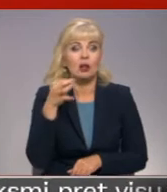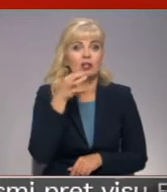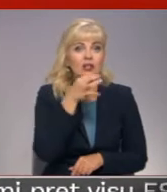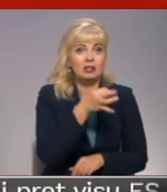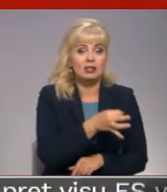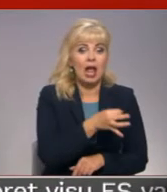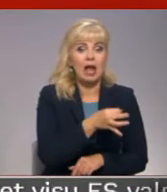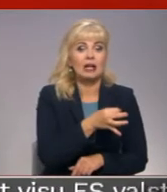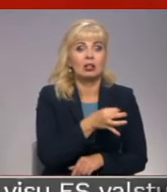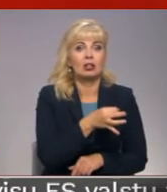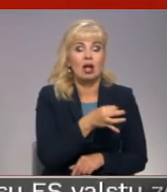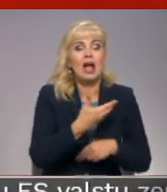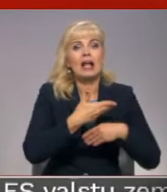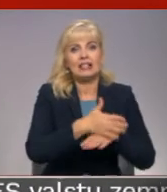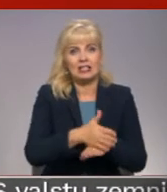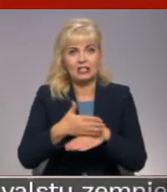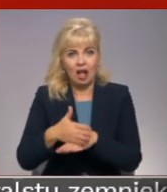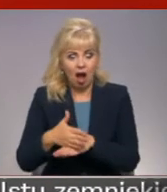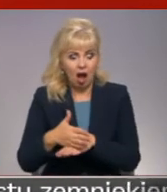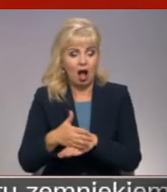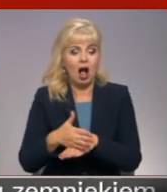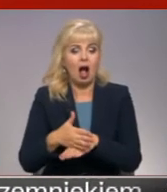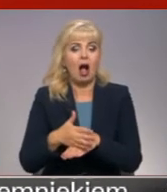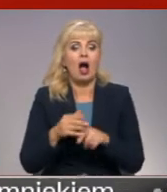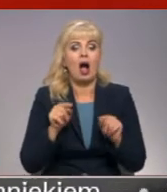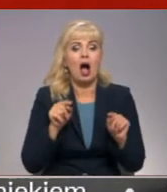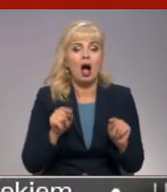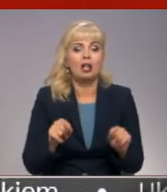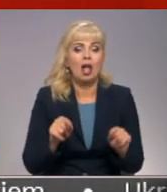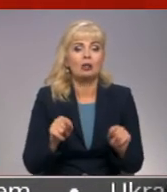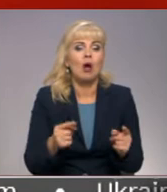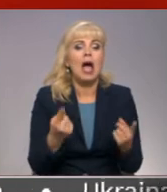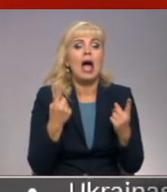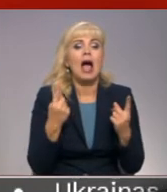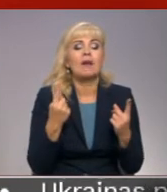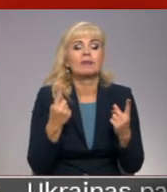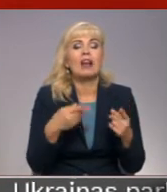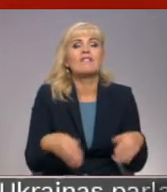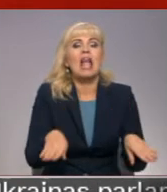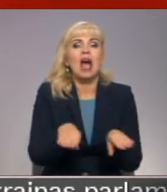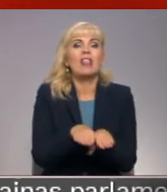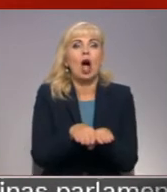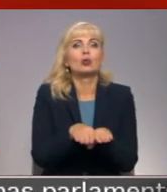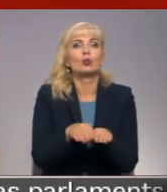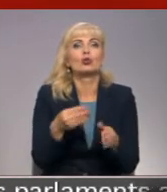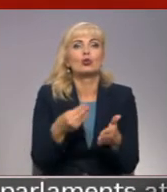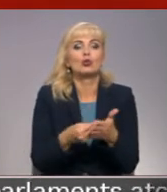teiksim, izdalīt šo te summu, tādu ekvivalentu summu, tur